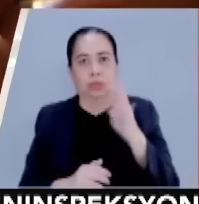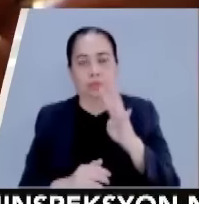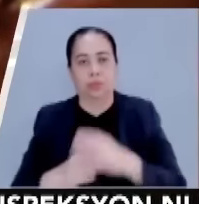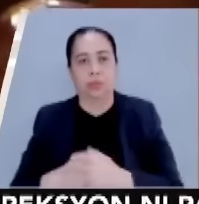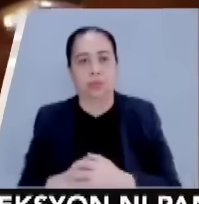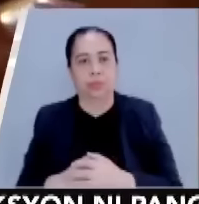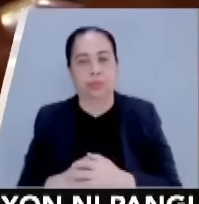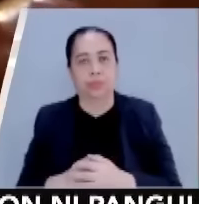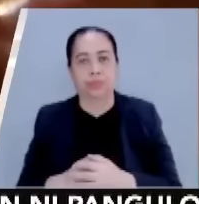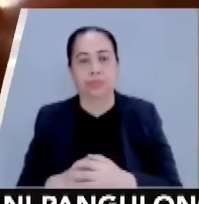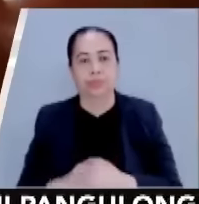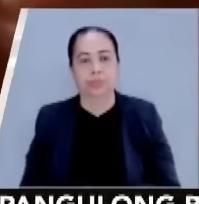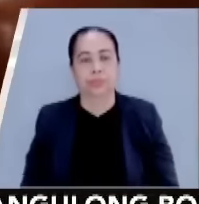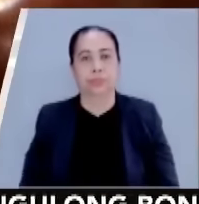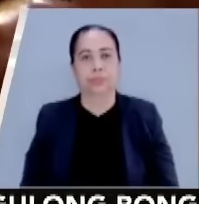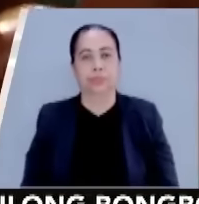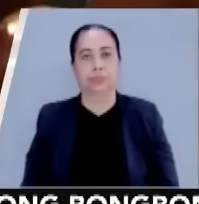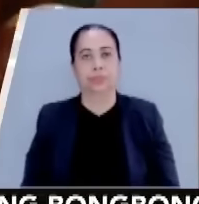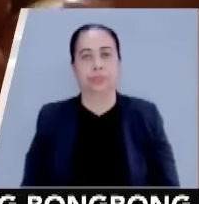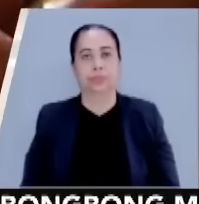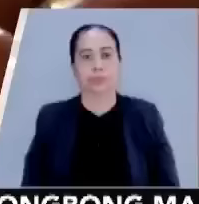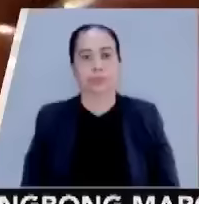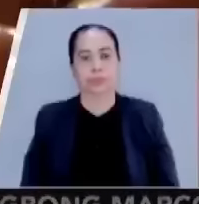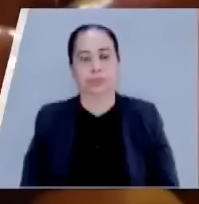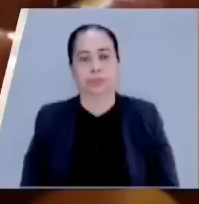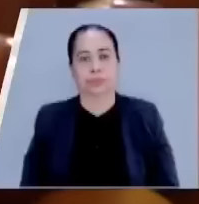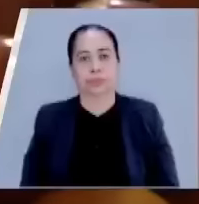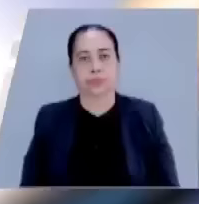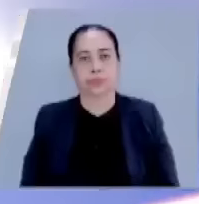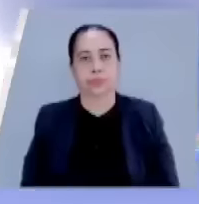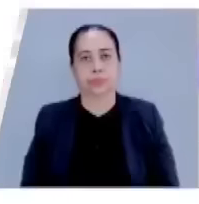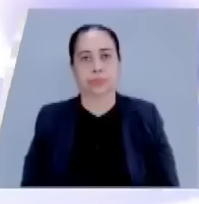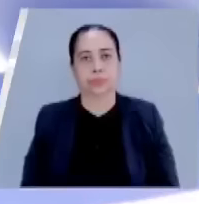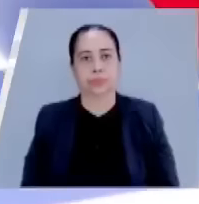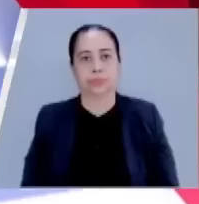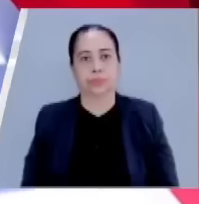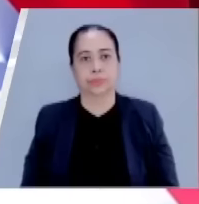GMA Integrated News, Von Aquino Nakatutok, 24 oras.